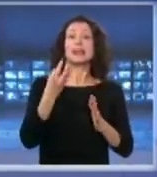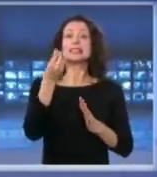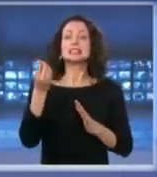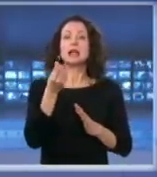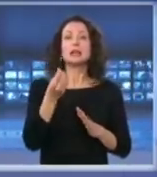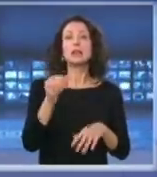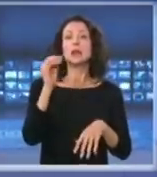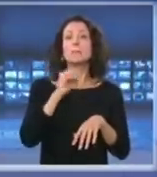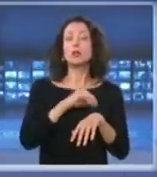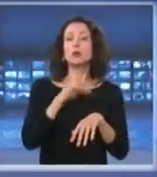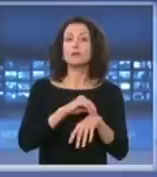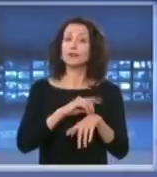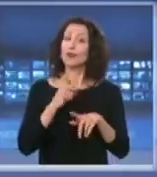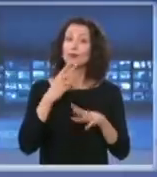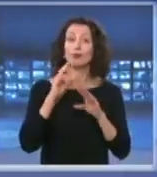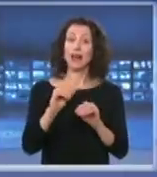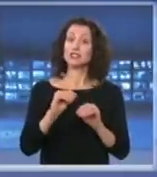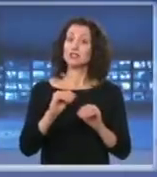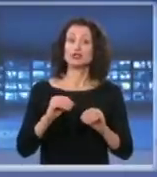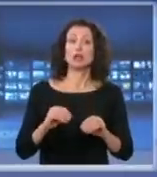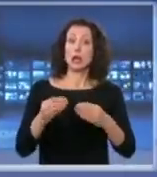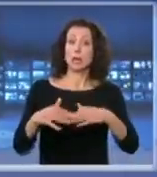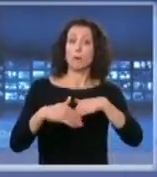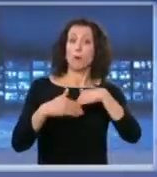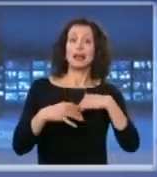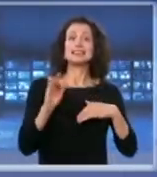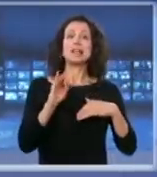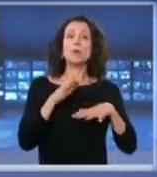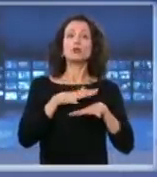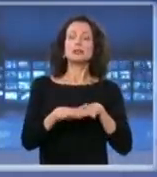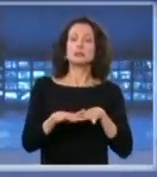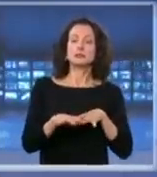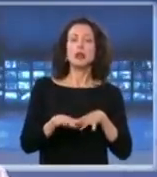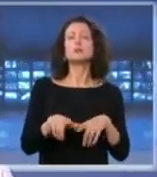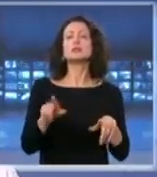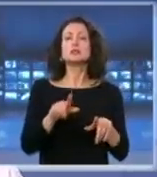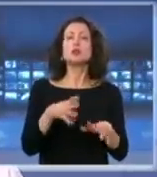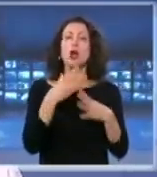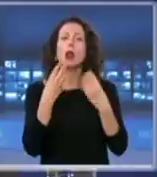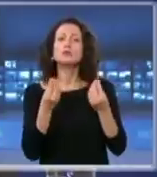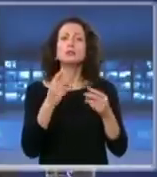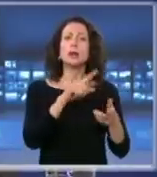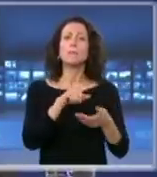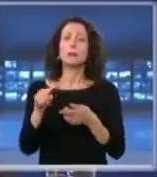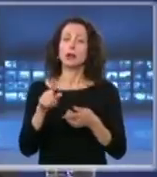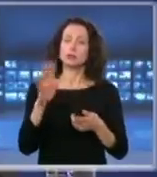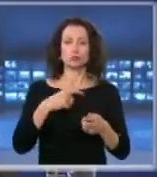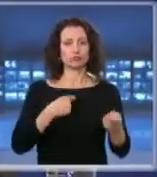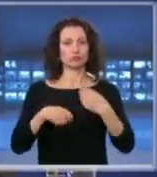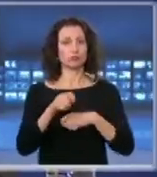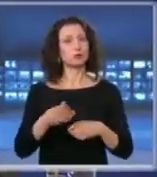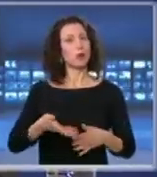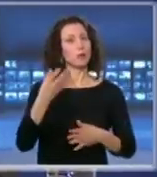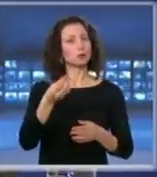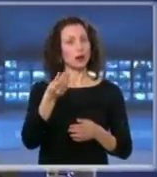система. Дезинфектиращите препарати също се търгуват за значително повече пари. Който сутрин се събуди